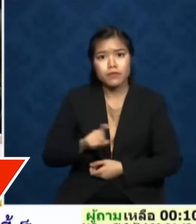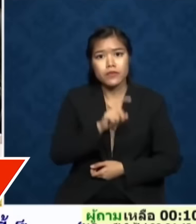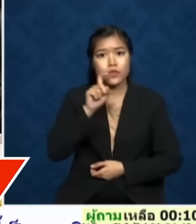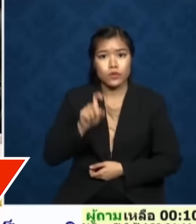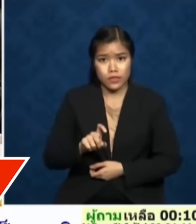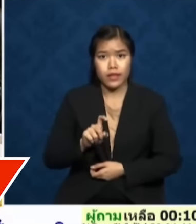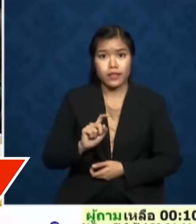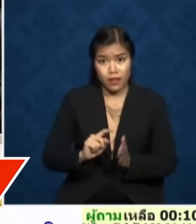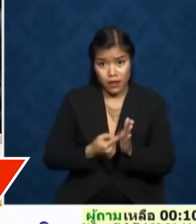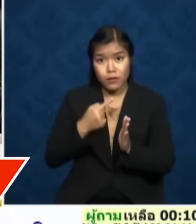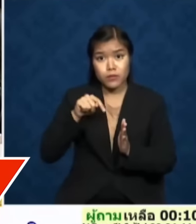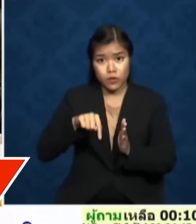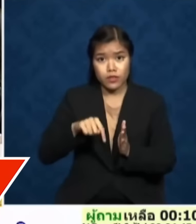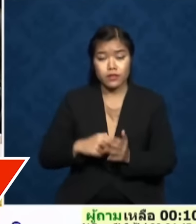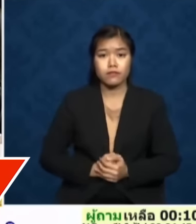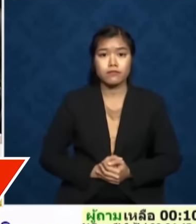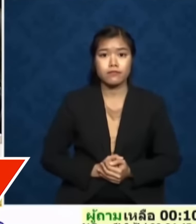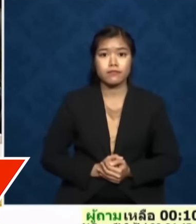ามติแบบนี้เหรอครับ